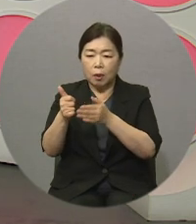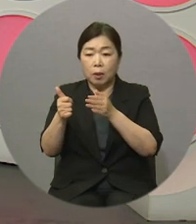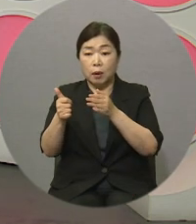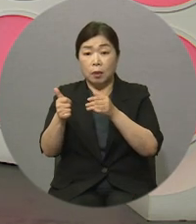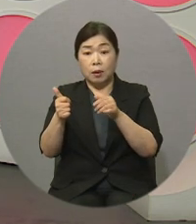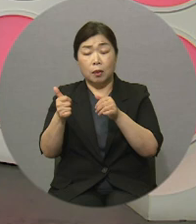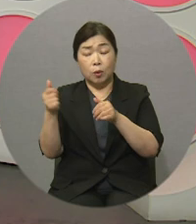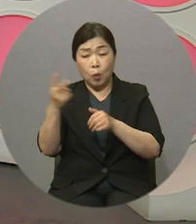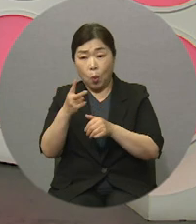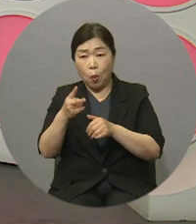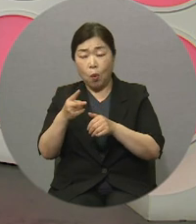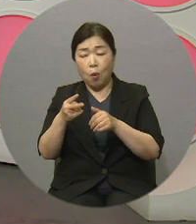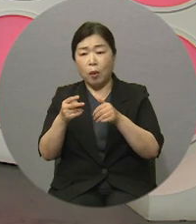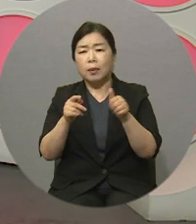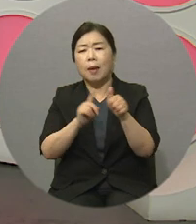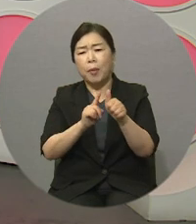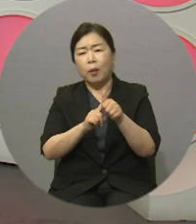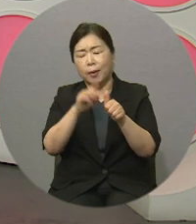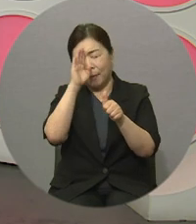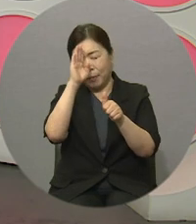남편까지 돌봐야 했습니다.